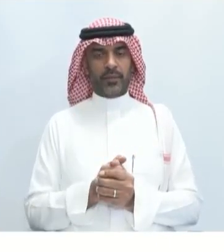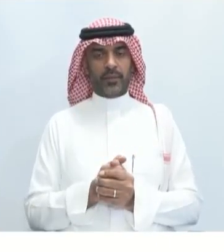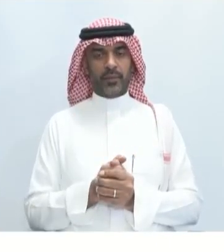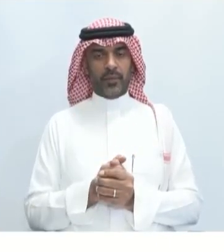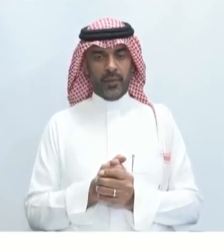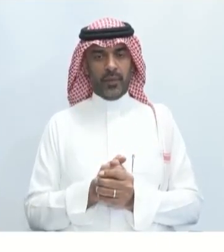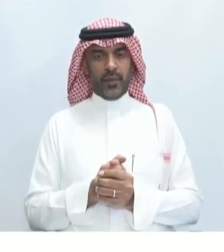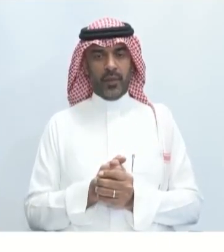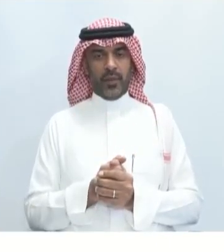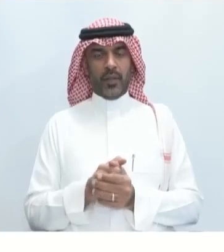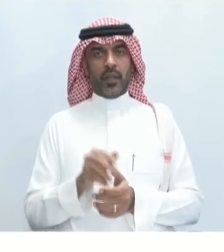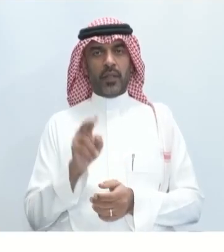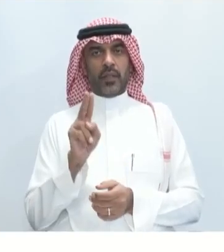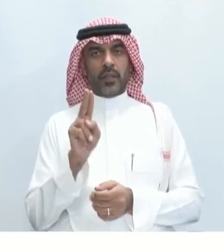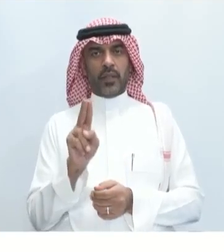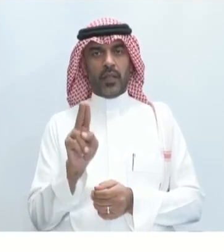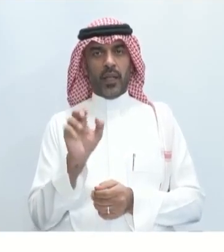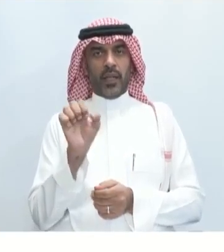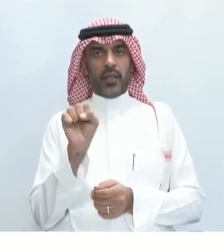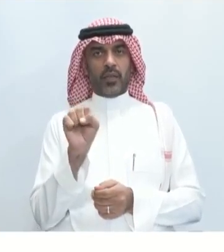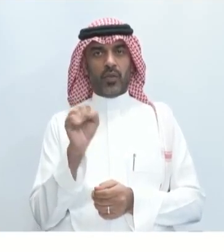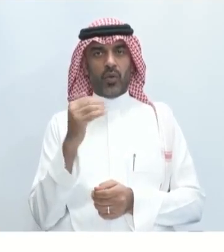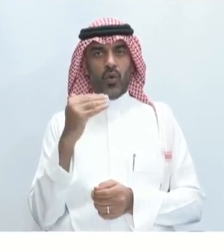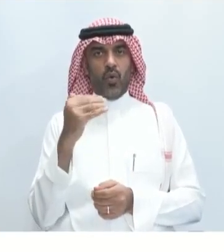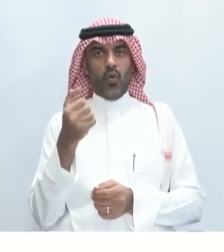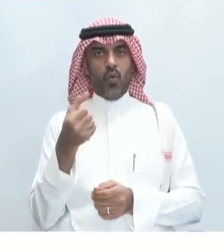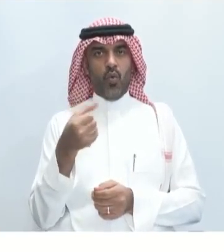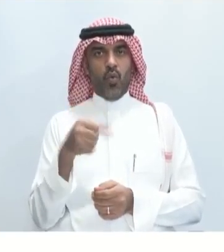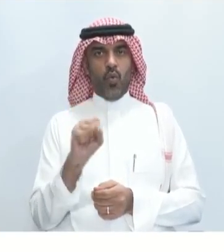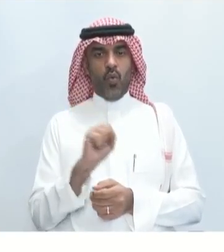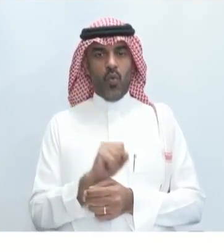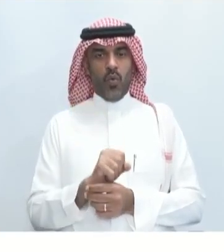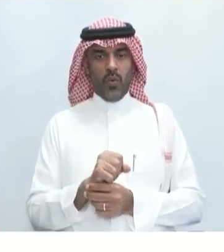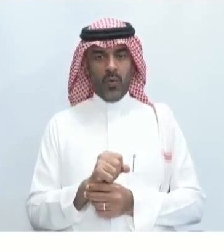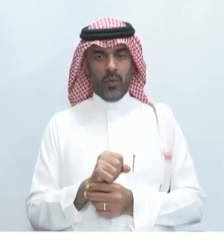نم مبكرا كي تصحو نشيطا